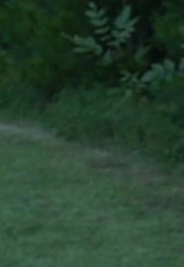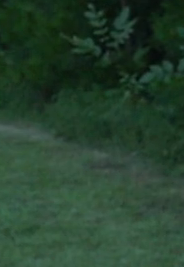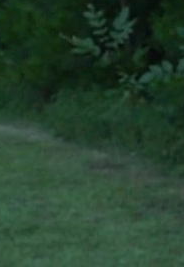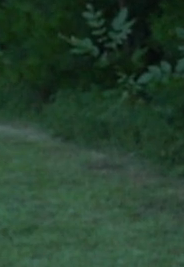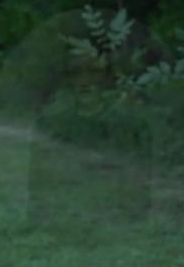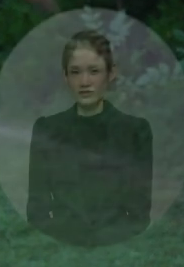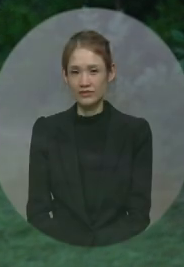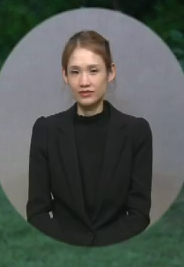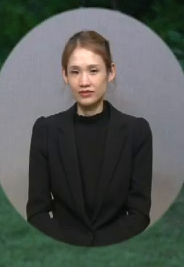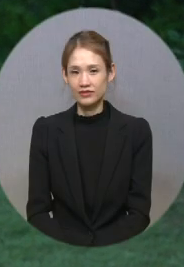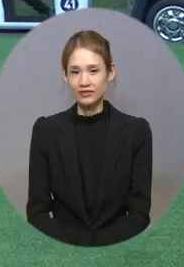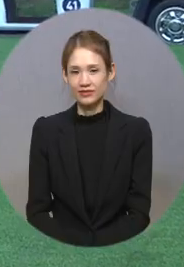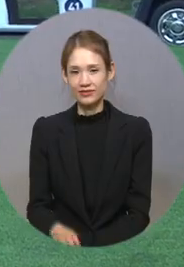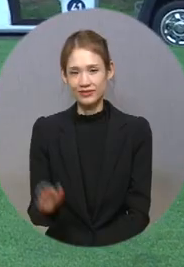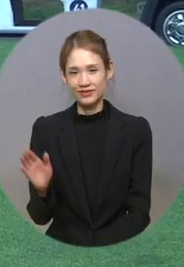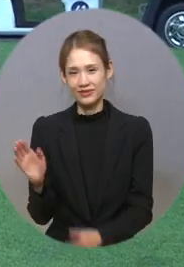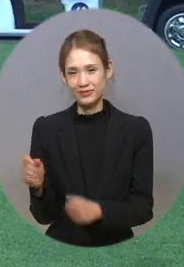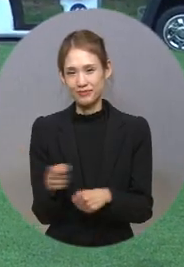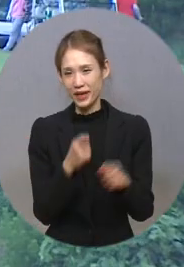말렸다 이거. 같이 가나요?